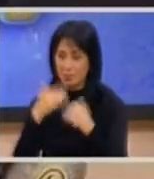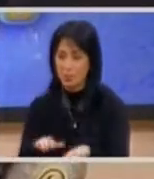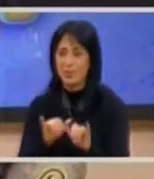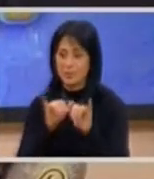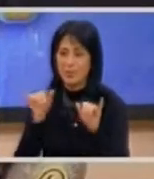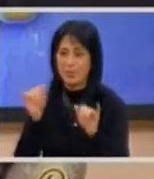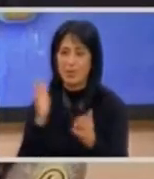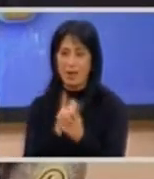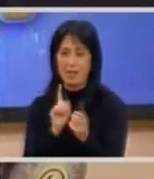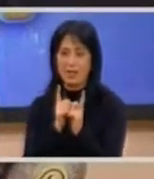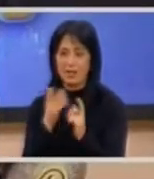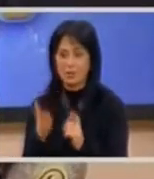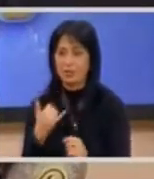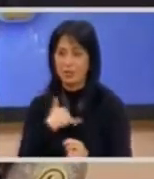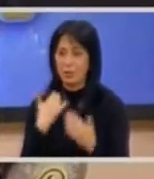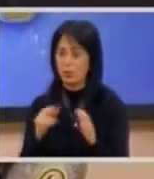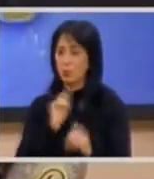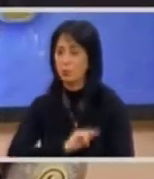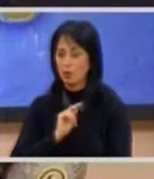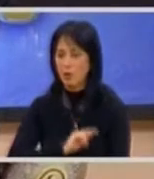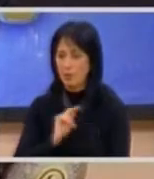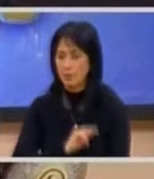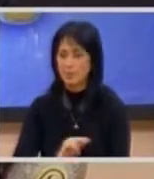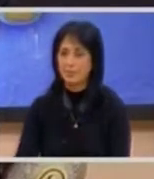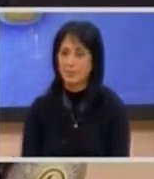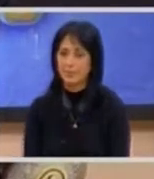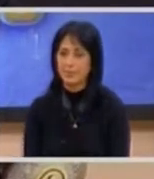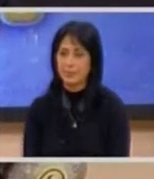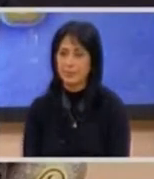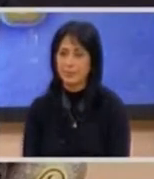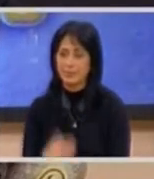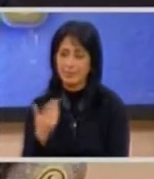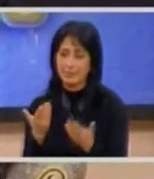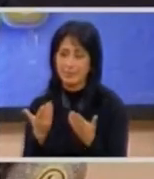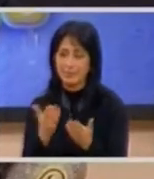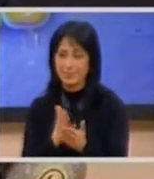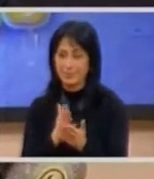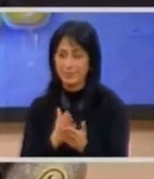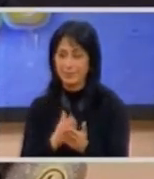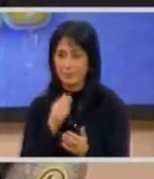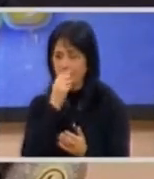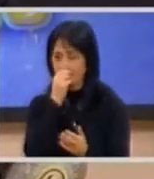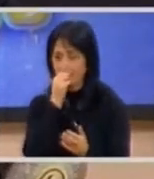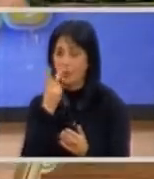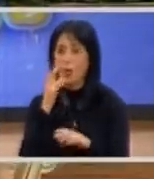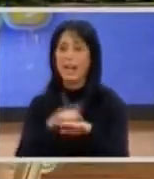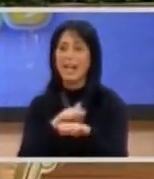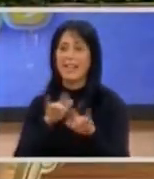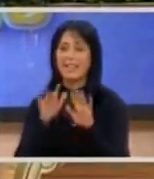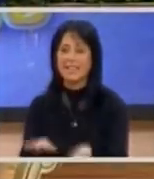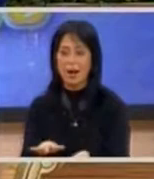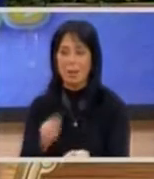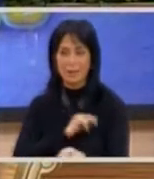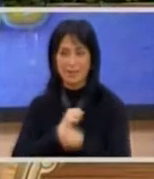ადამიანები ჩვენთან უკვე მუშაობენ და ასე რომ ბატონო გიორგი, საქმეს აკეთებთ ერთად.